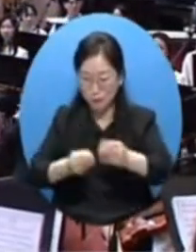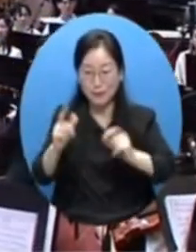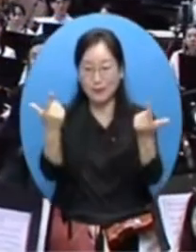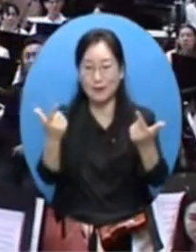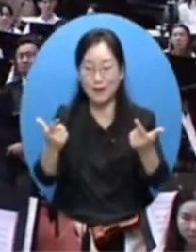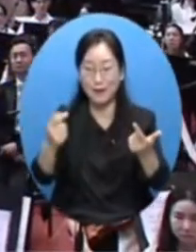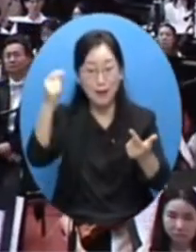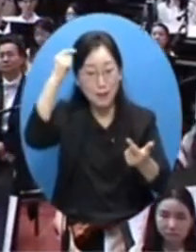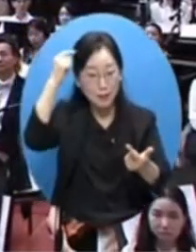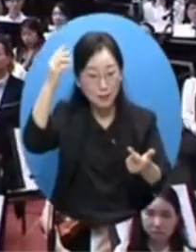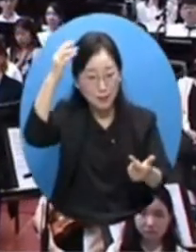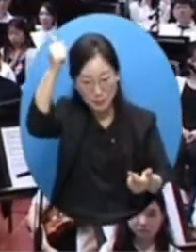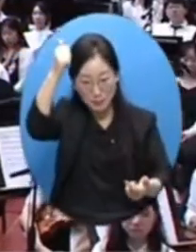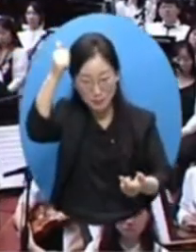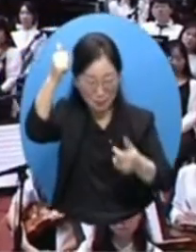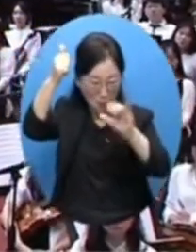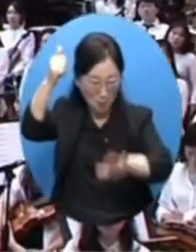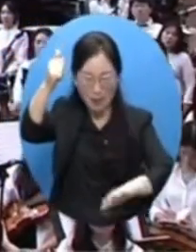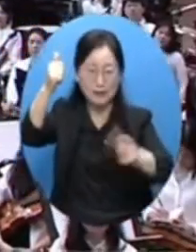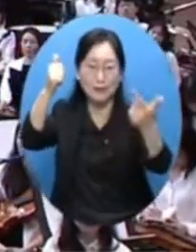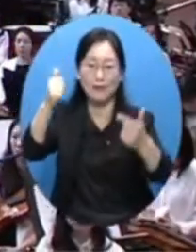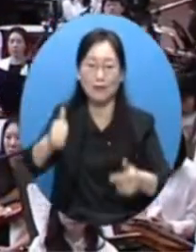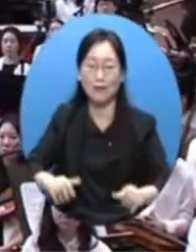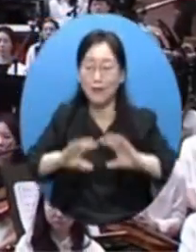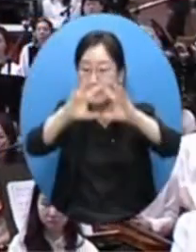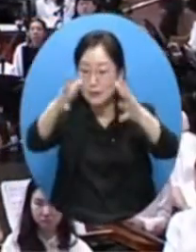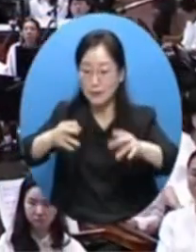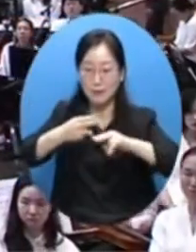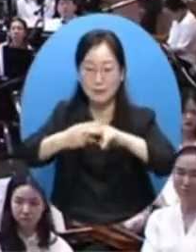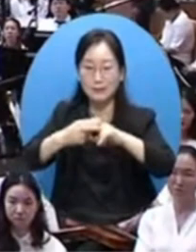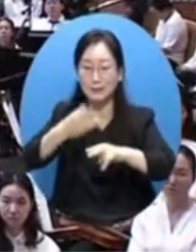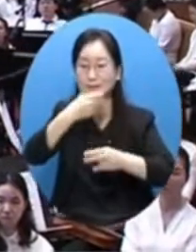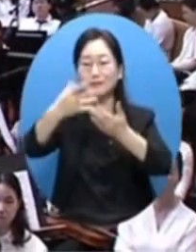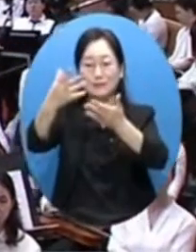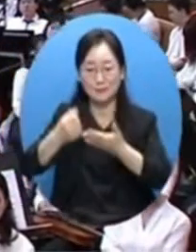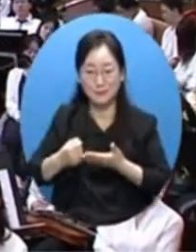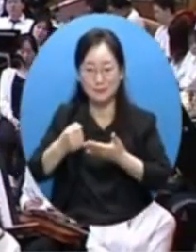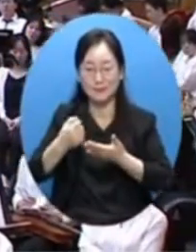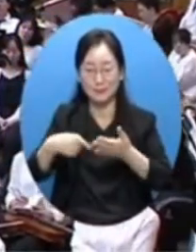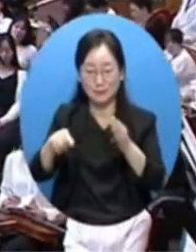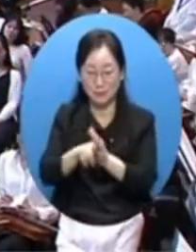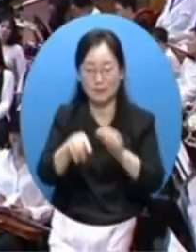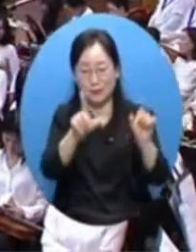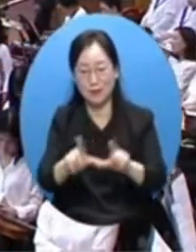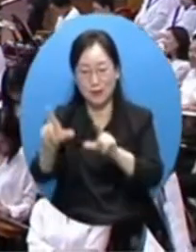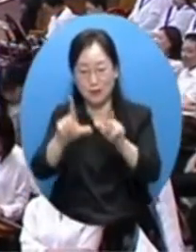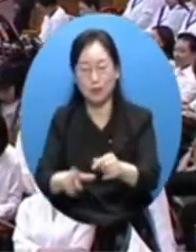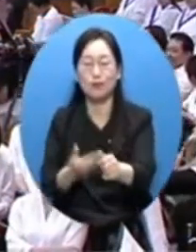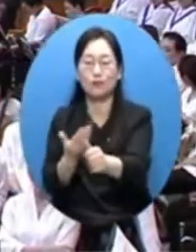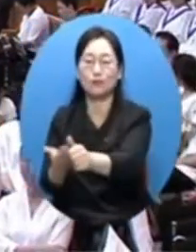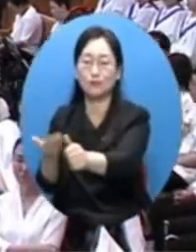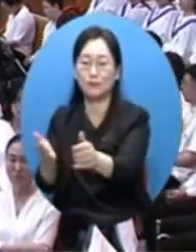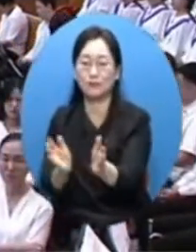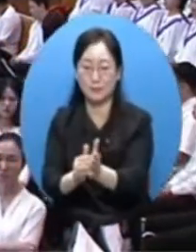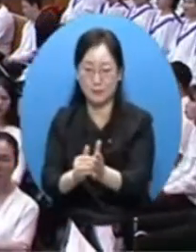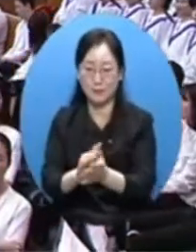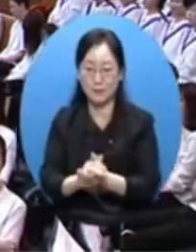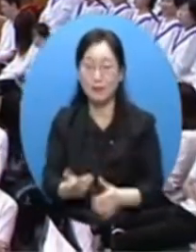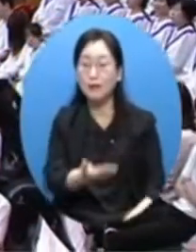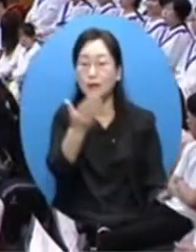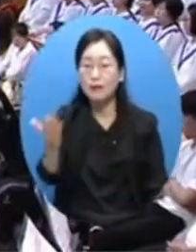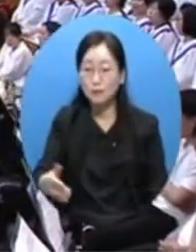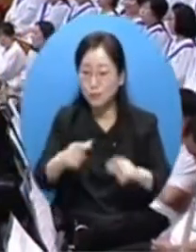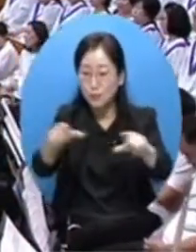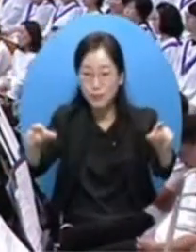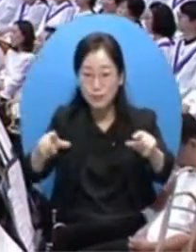머리가 되고 꼬리가 되지 아니하며 이상 모든 걸 다스리며 복받은 인생으로 살아가도록 우리를 세워주신 것입니다. 여러분 보통